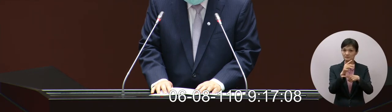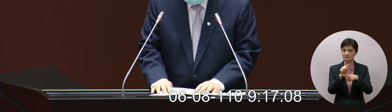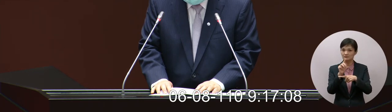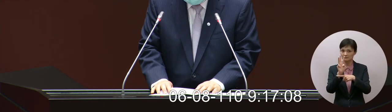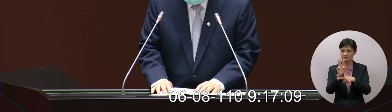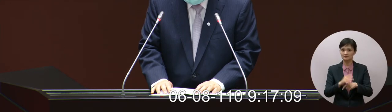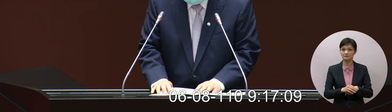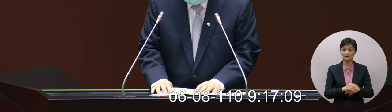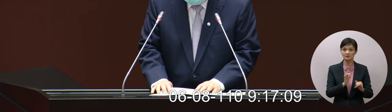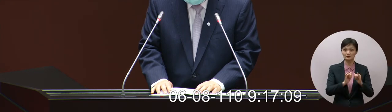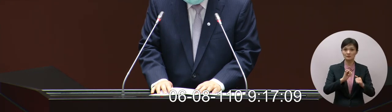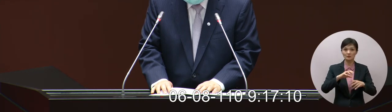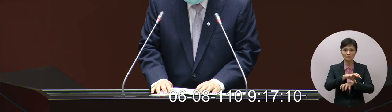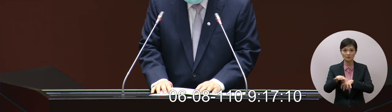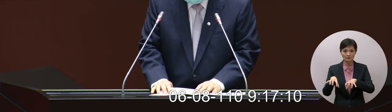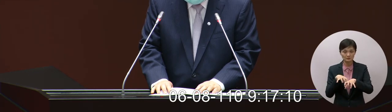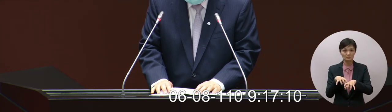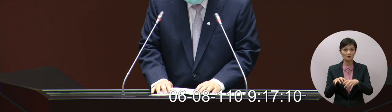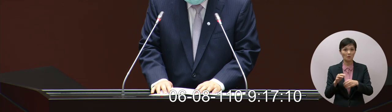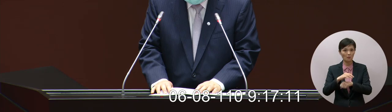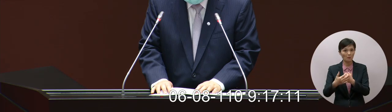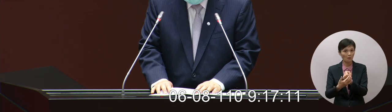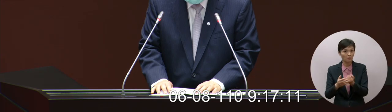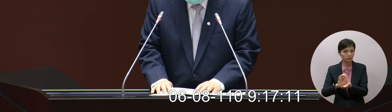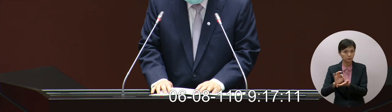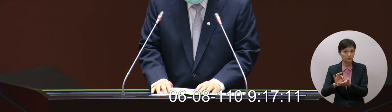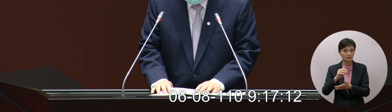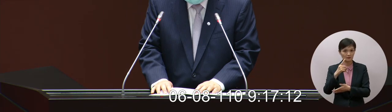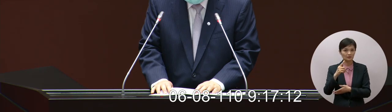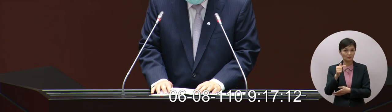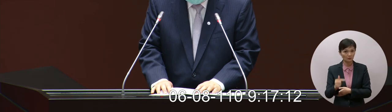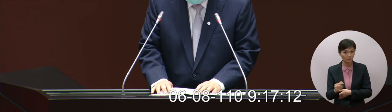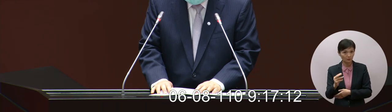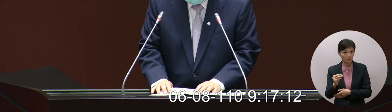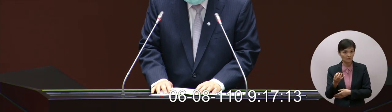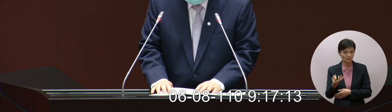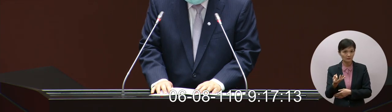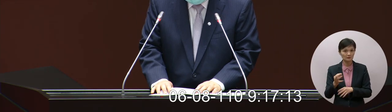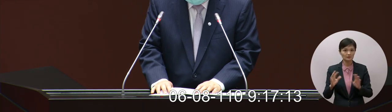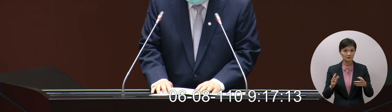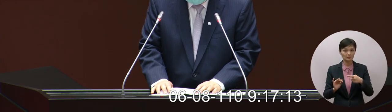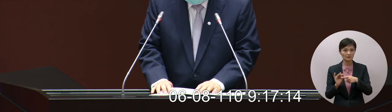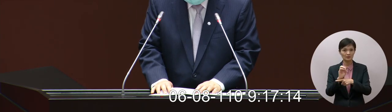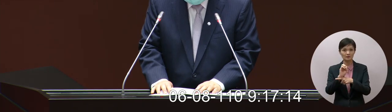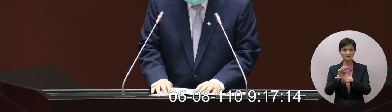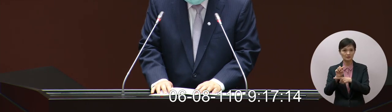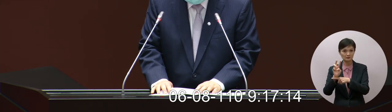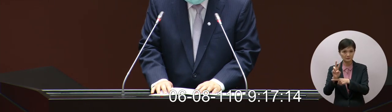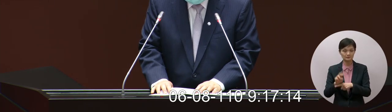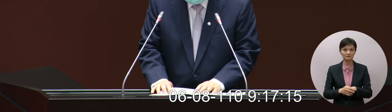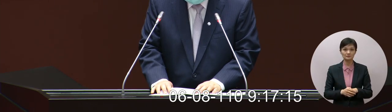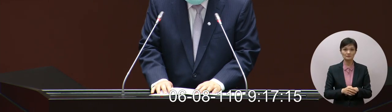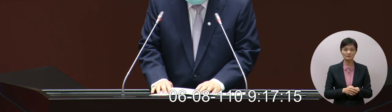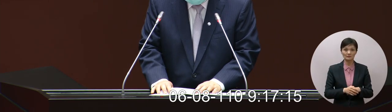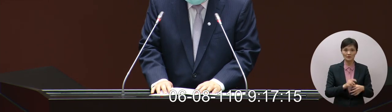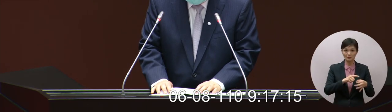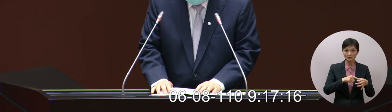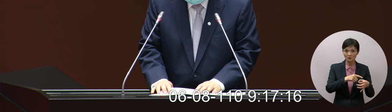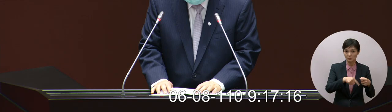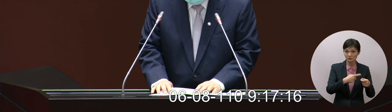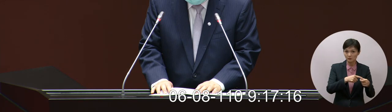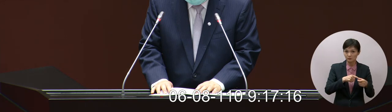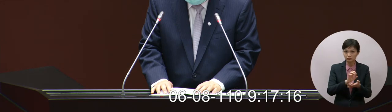48.3%；社区环境及保护支出4.1亿元，占税出总额的0.2%。以上税出所需裁